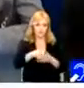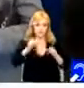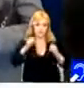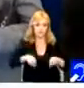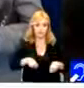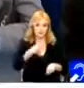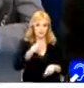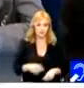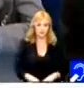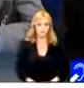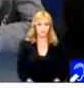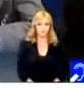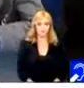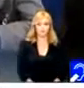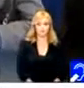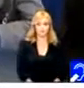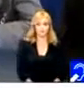exercitarea dreptului la vot.